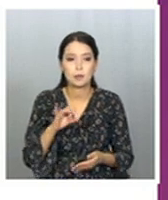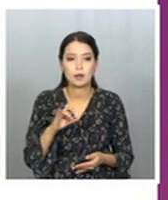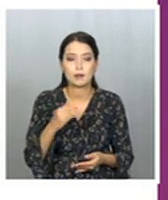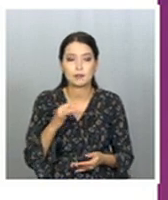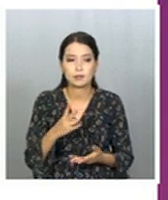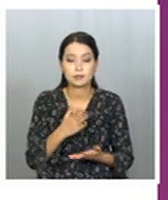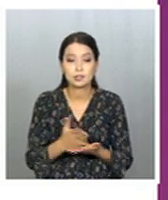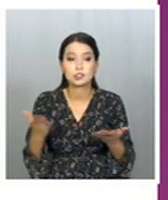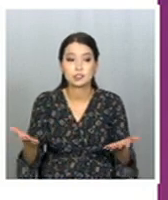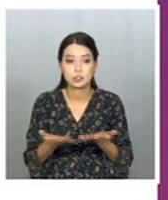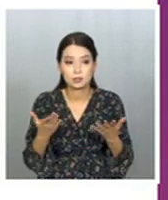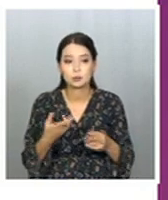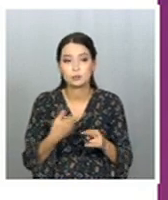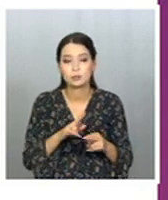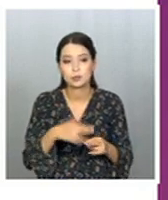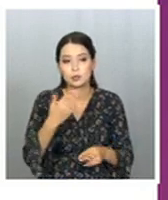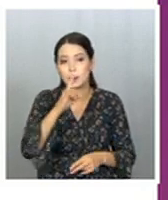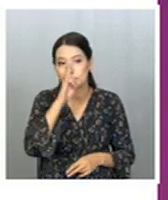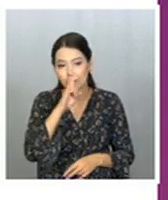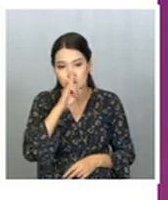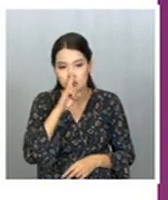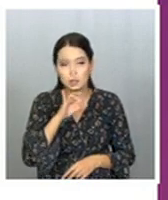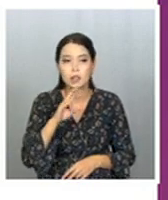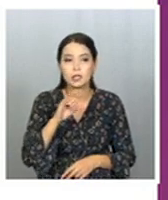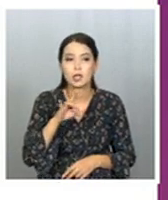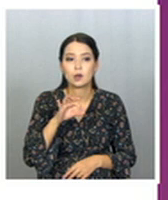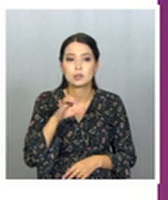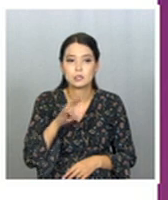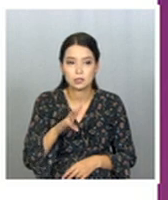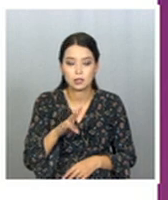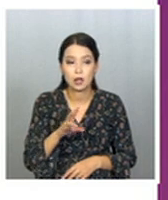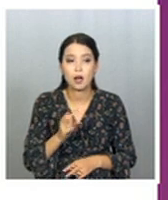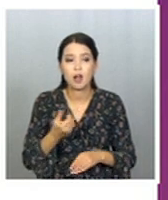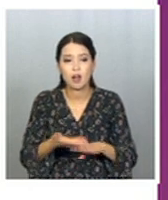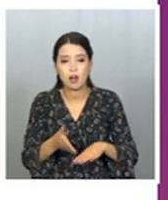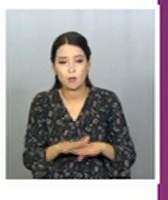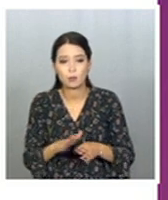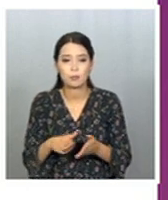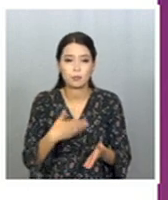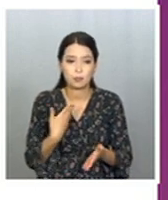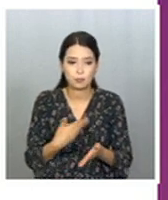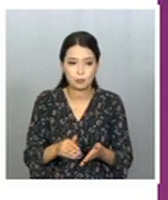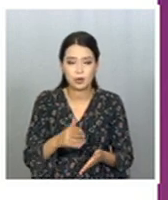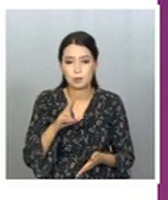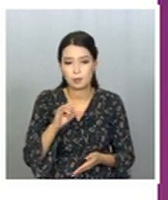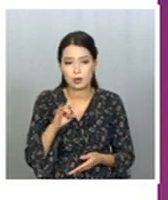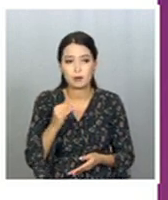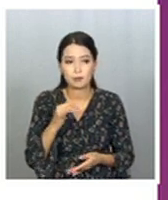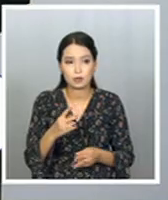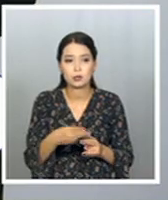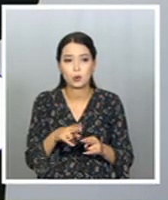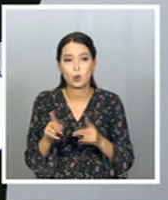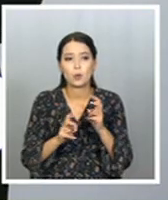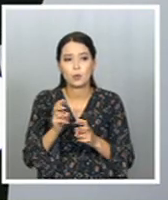Жеңіл бұдан бензин, керосин алынады. Ал ауыр майлы парафинді мұнайдан